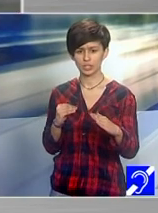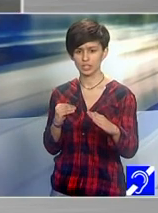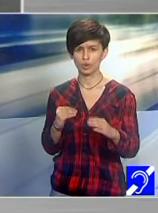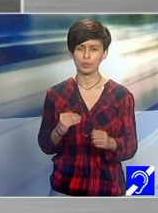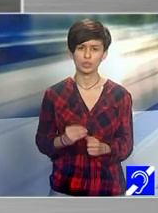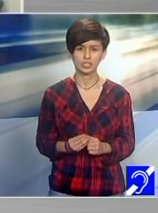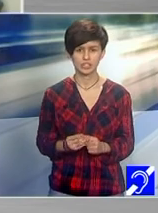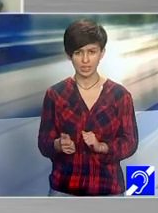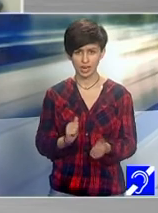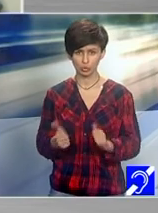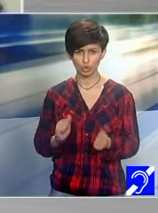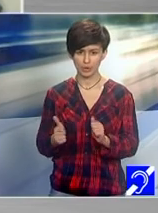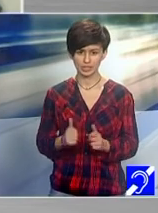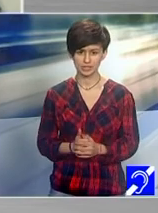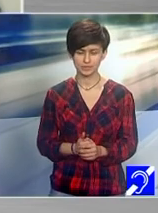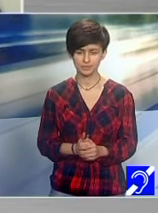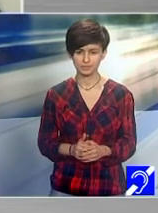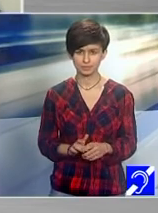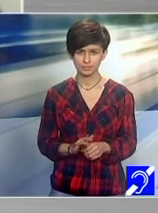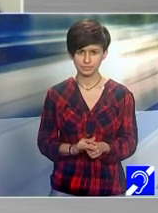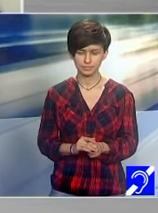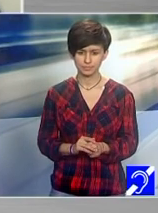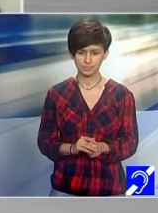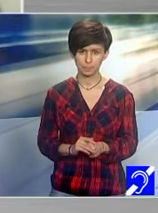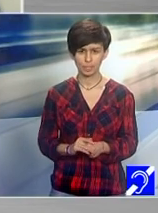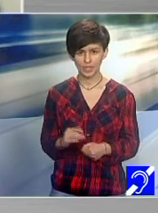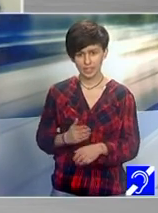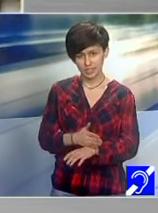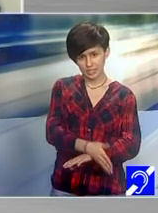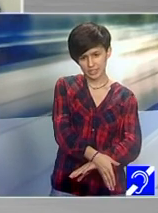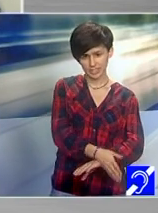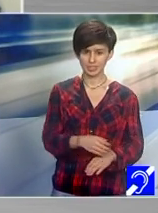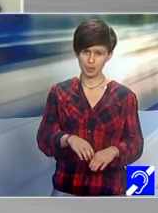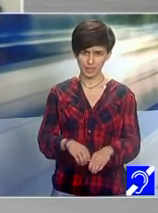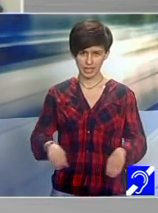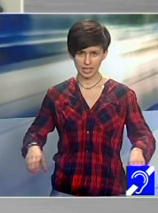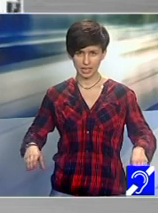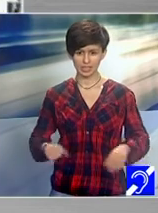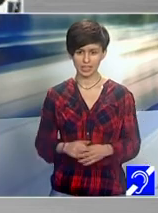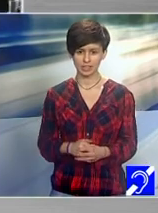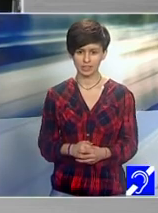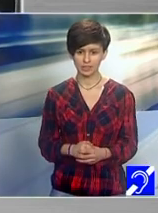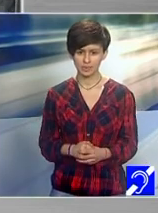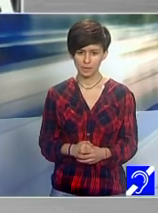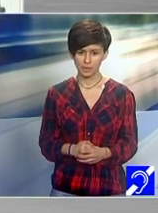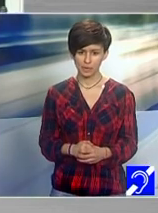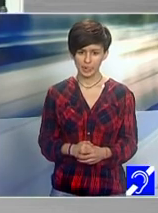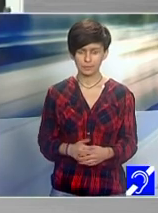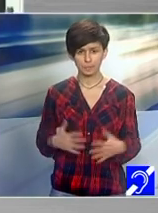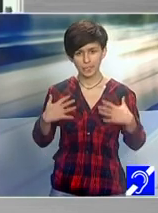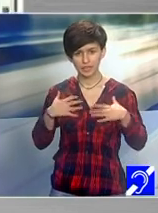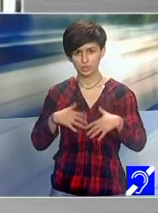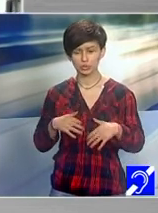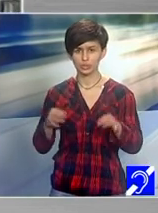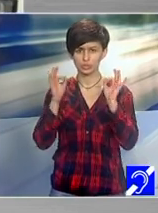face? Se intră cumva pe galeriile respective, un tip în costum și prin